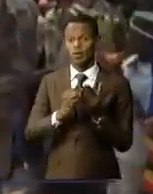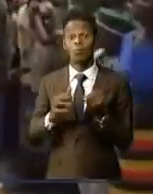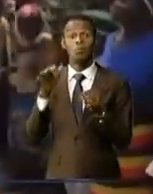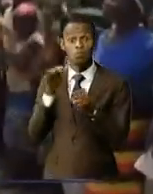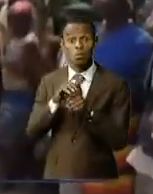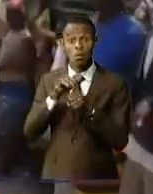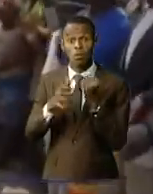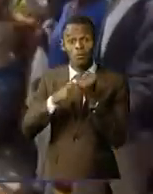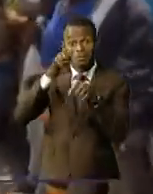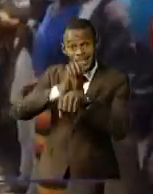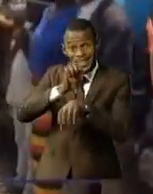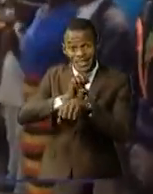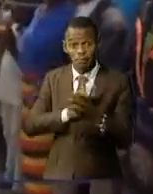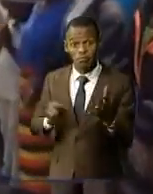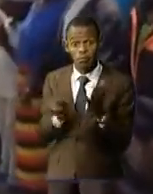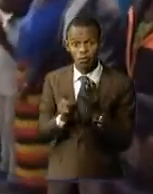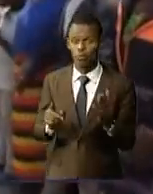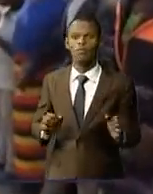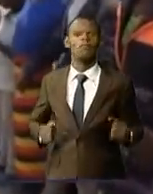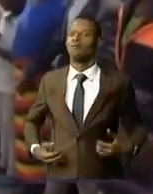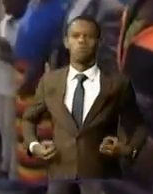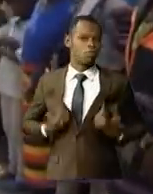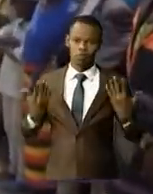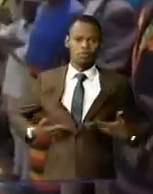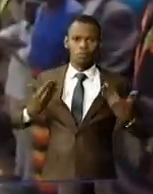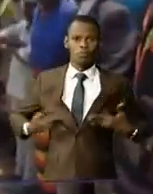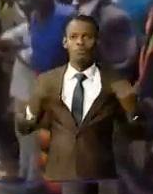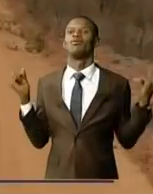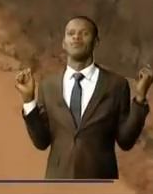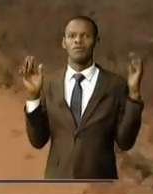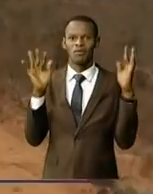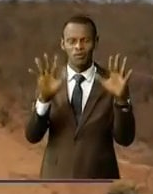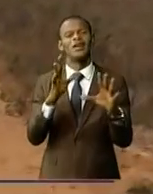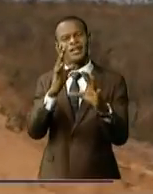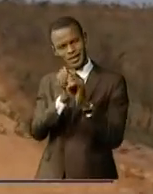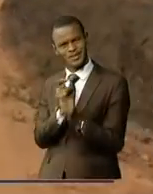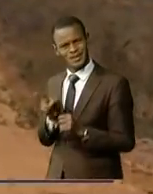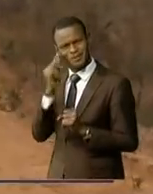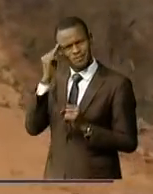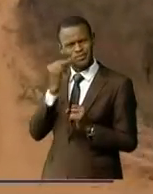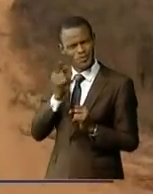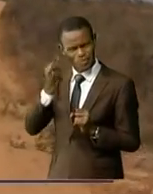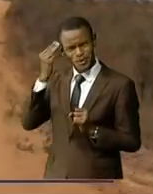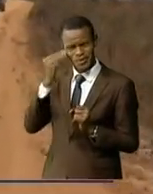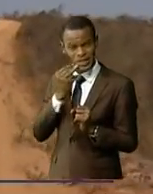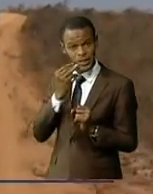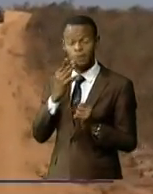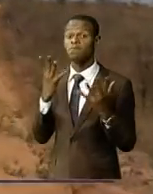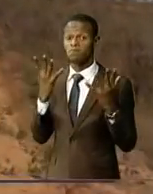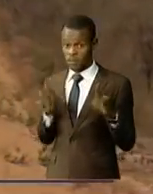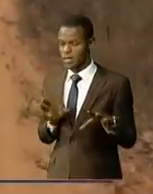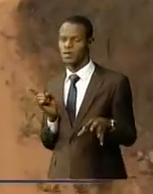première depuis 1960. Juste après, le cortège du Premier ministre s'est ébranlé vers les grands temples